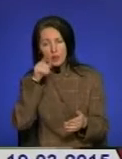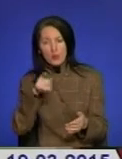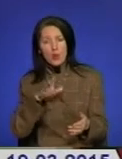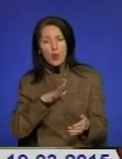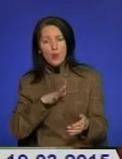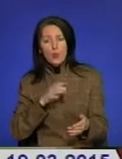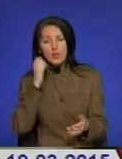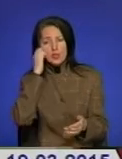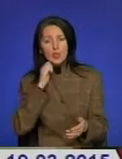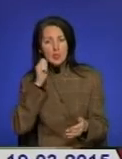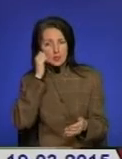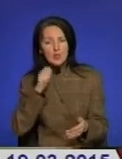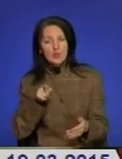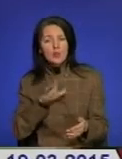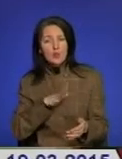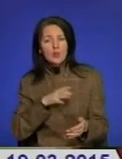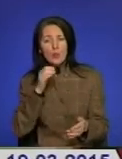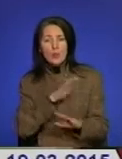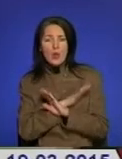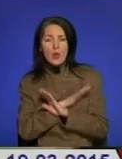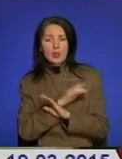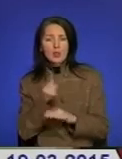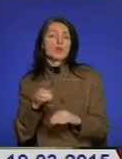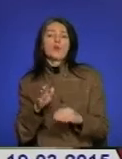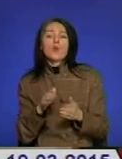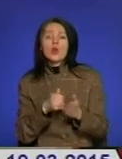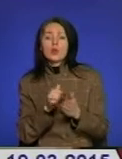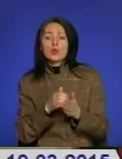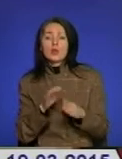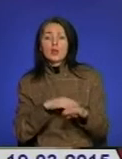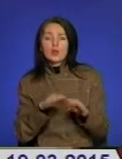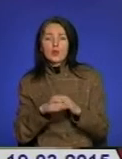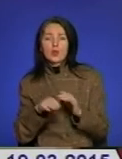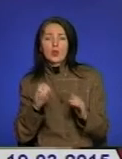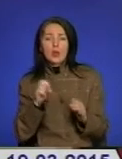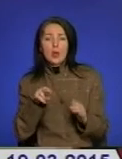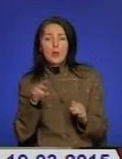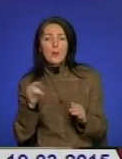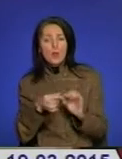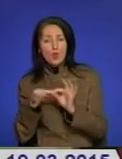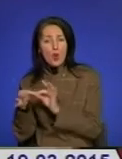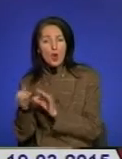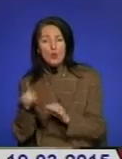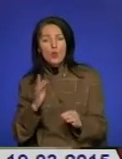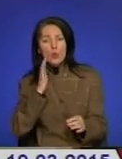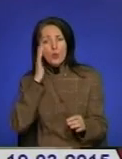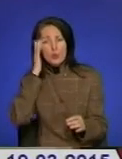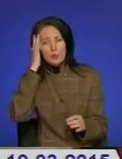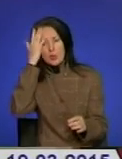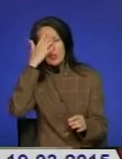був, помер. Йому лизали руки епілоги, йому приснився жиловий